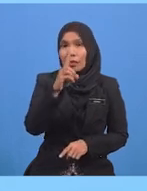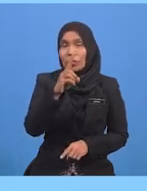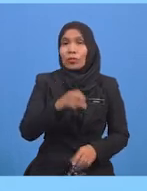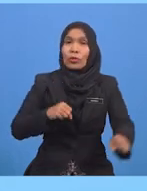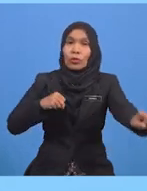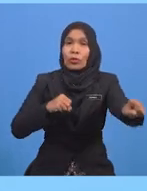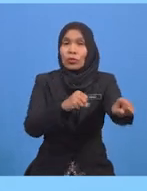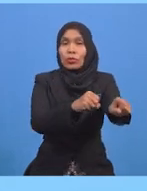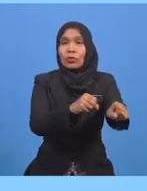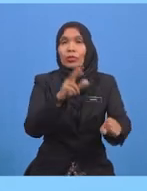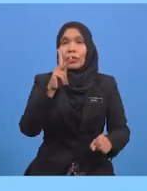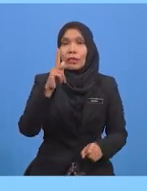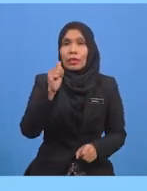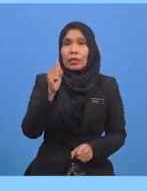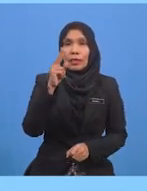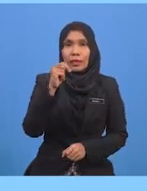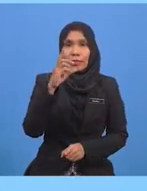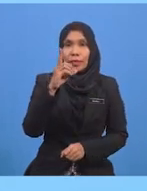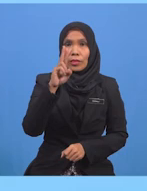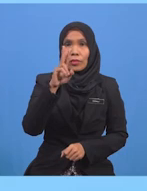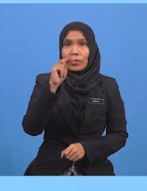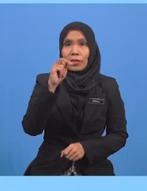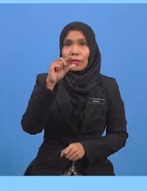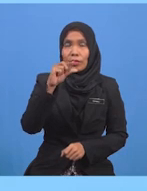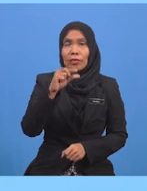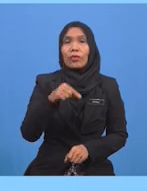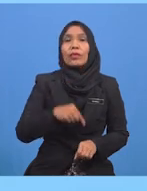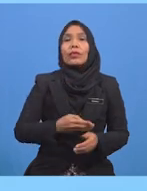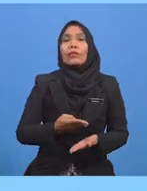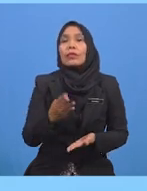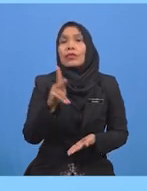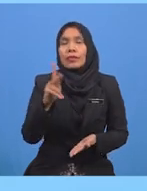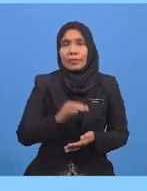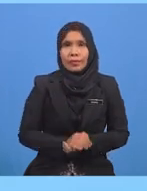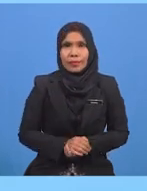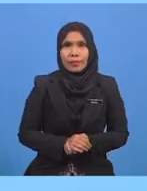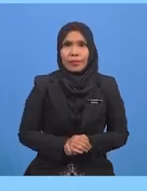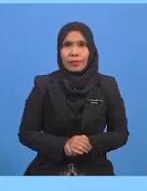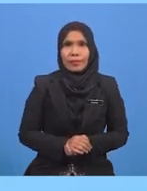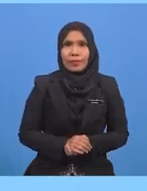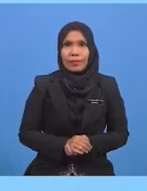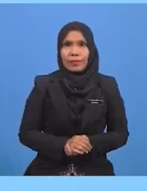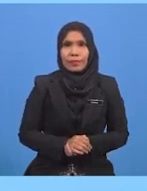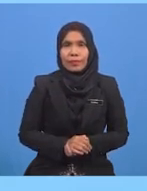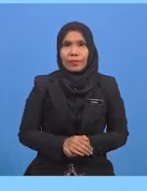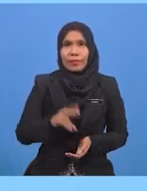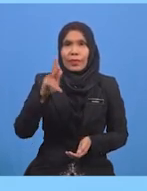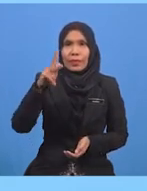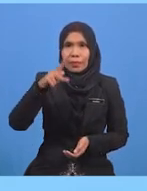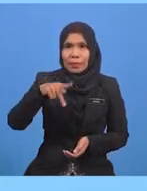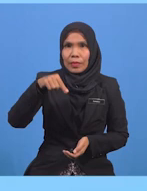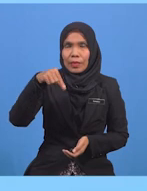Oleh itu, dengan menggunakan petua kosinus, PQ kuasa